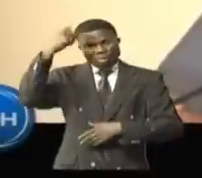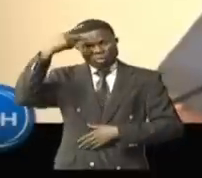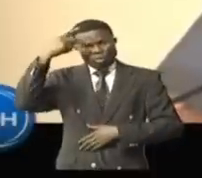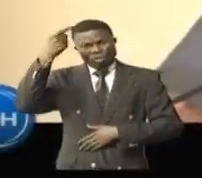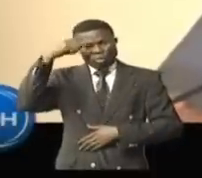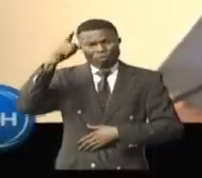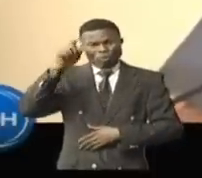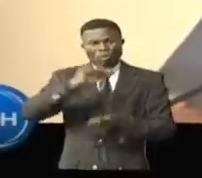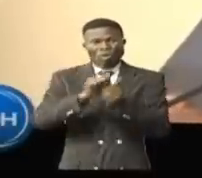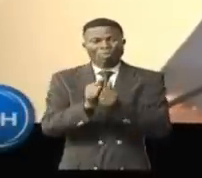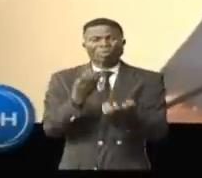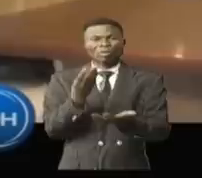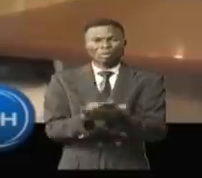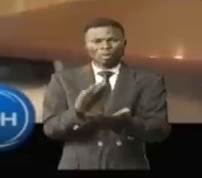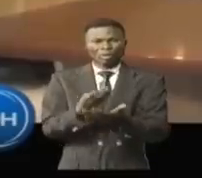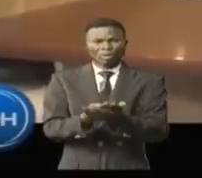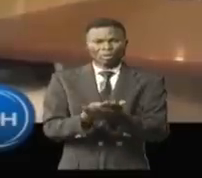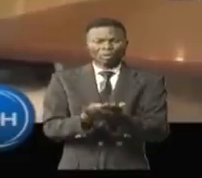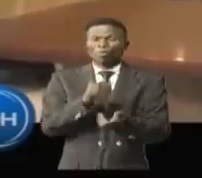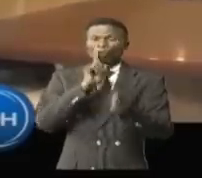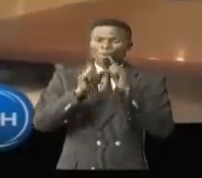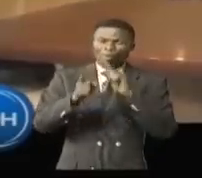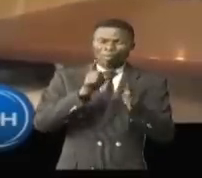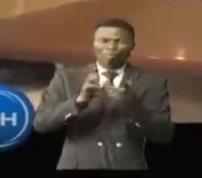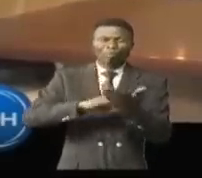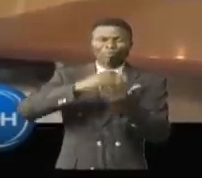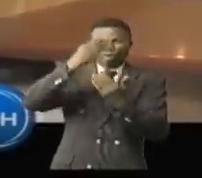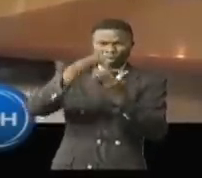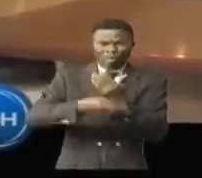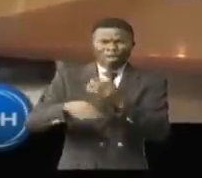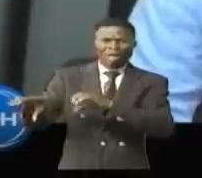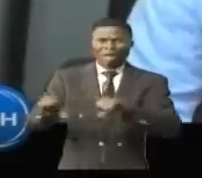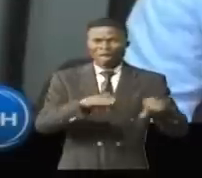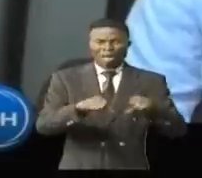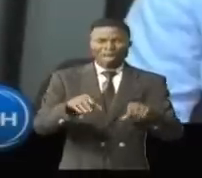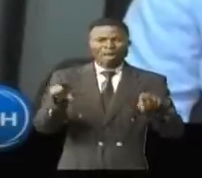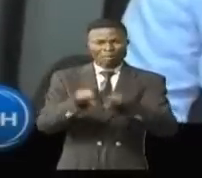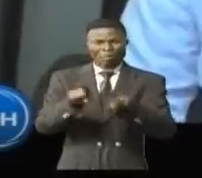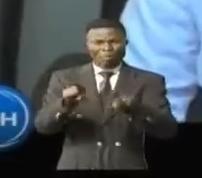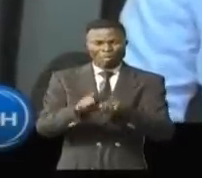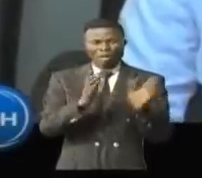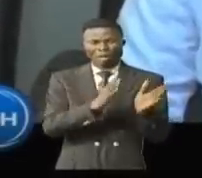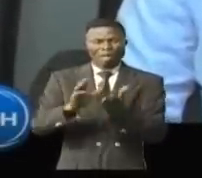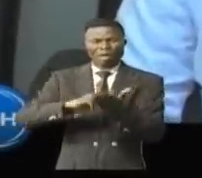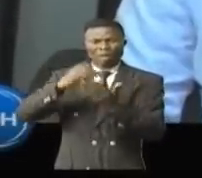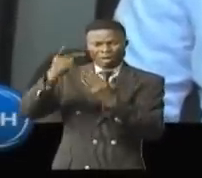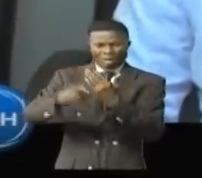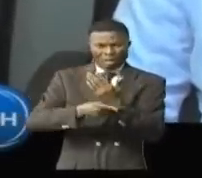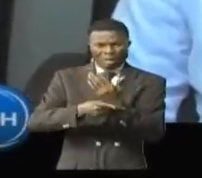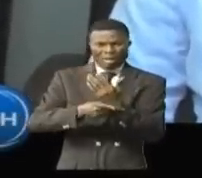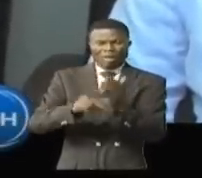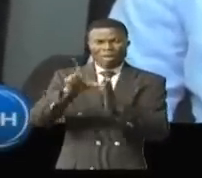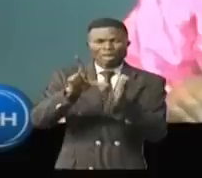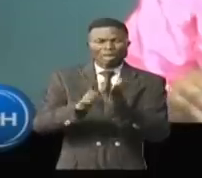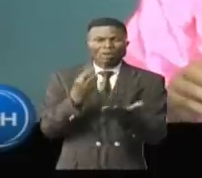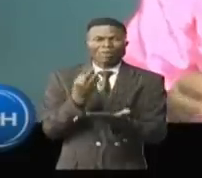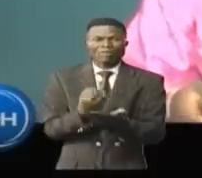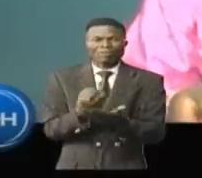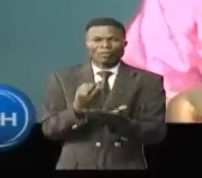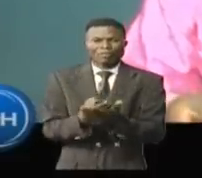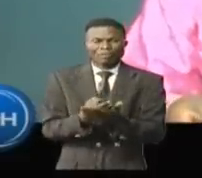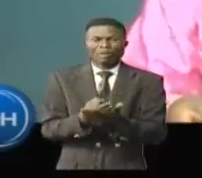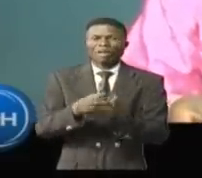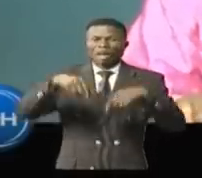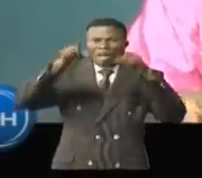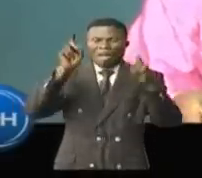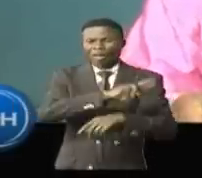programmation budgétaire, ont passé en revue le calendrier des activités relatives à l'élaboration du projet de loi des finances de